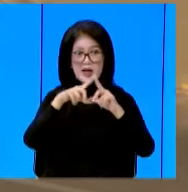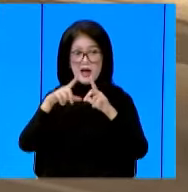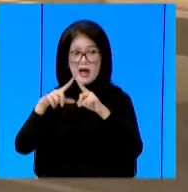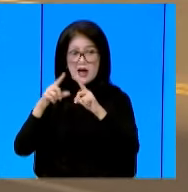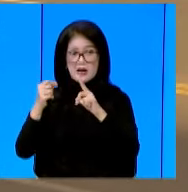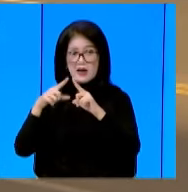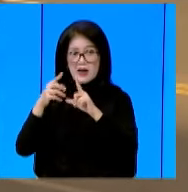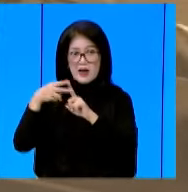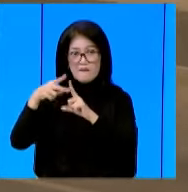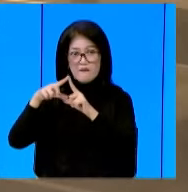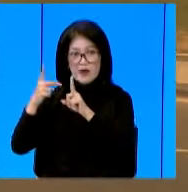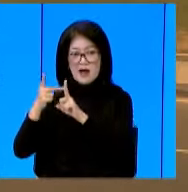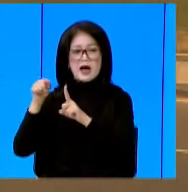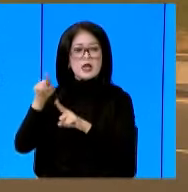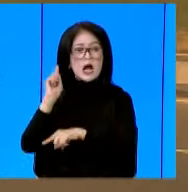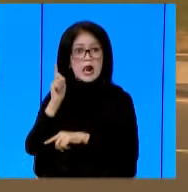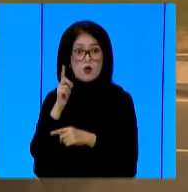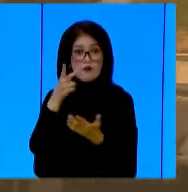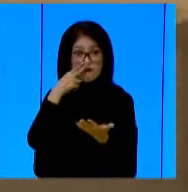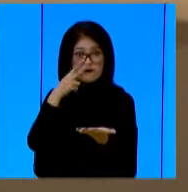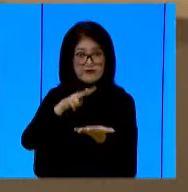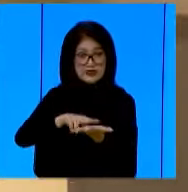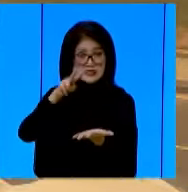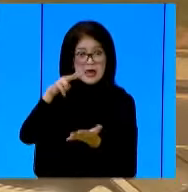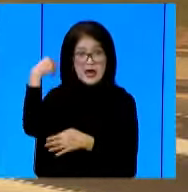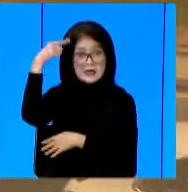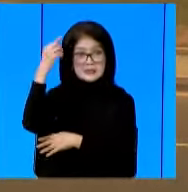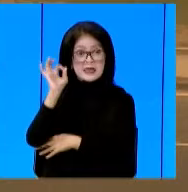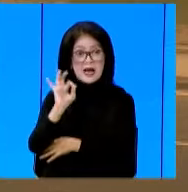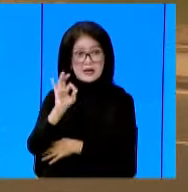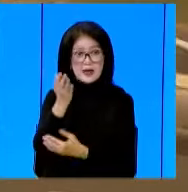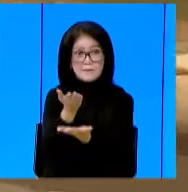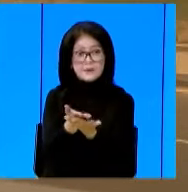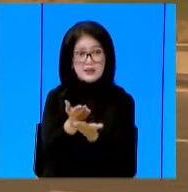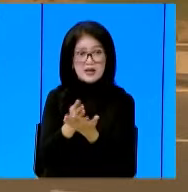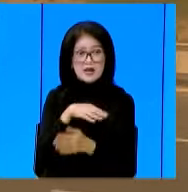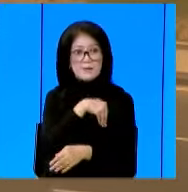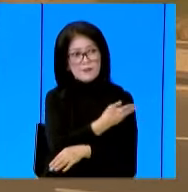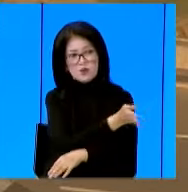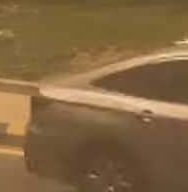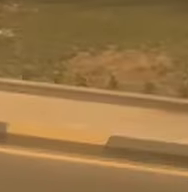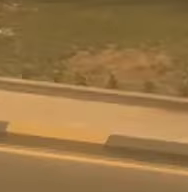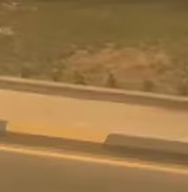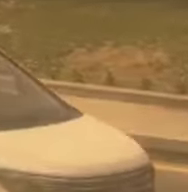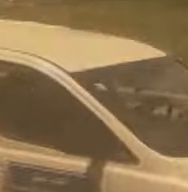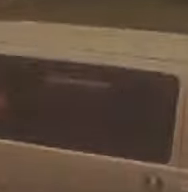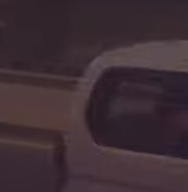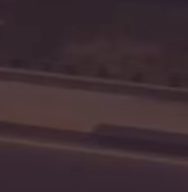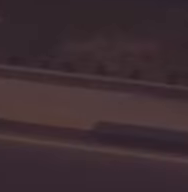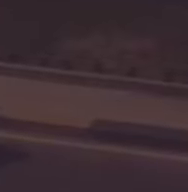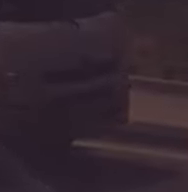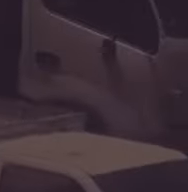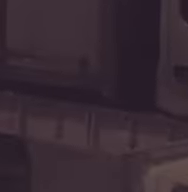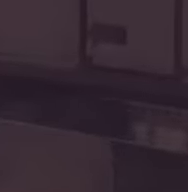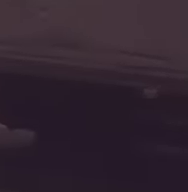Penumpang kendaraan yang tidak memiliki visa haji atau tasreh diminta balik arah. Sementara seluruh pemegang visa ziarah atau umroh yang